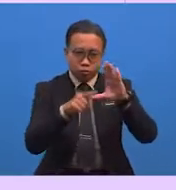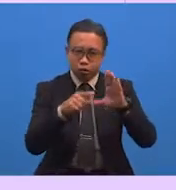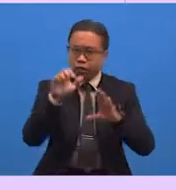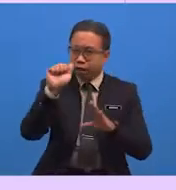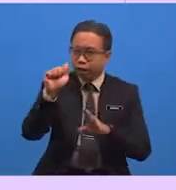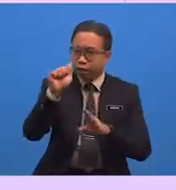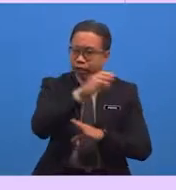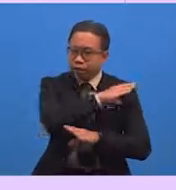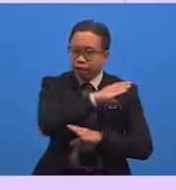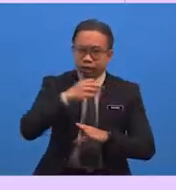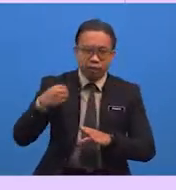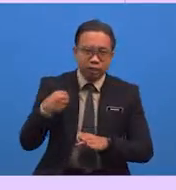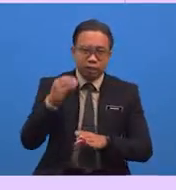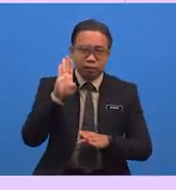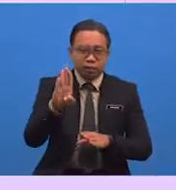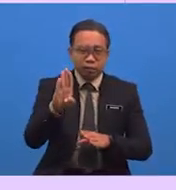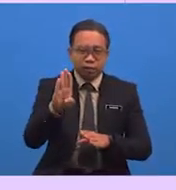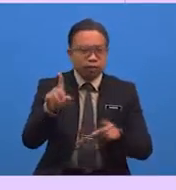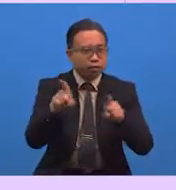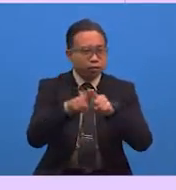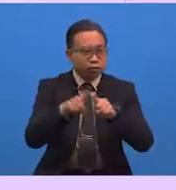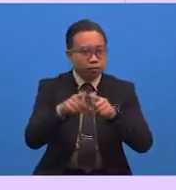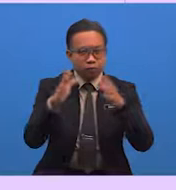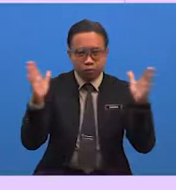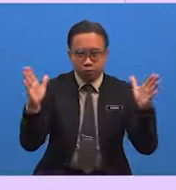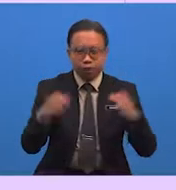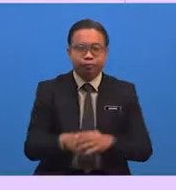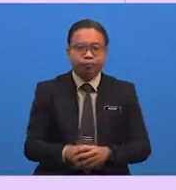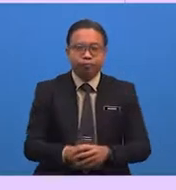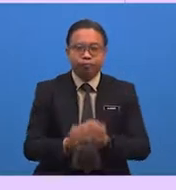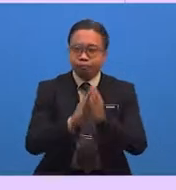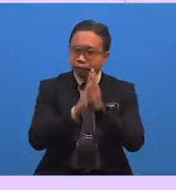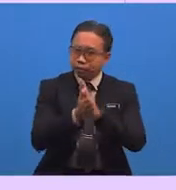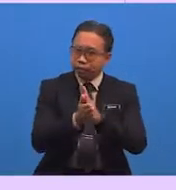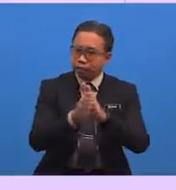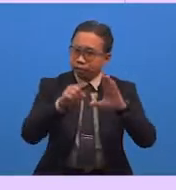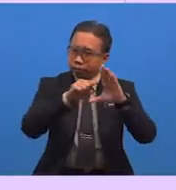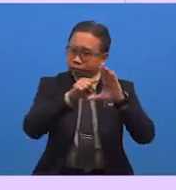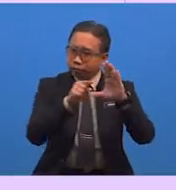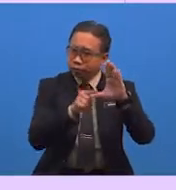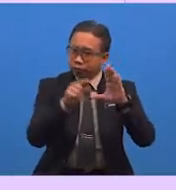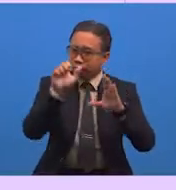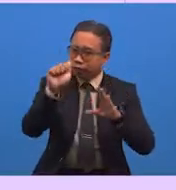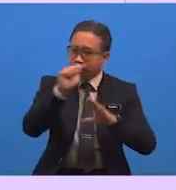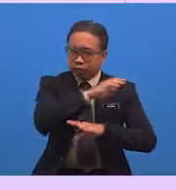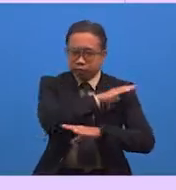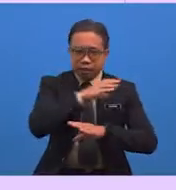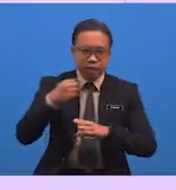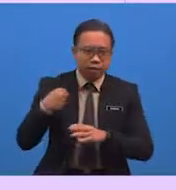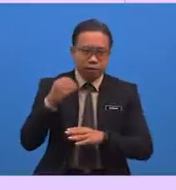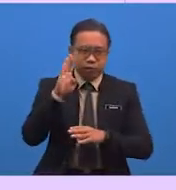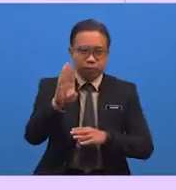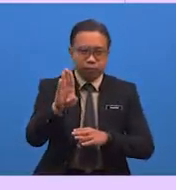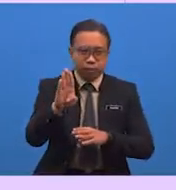dan sudut B adalah sama besar. Jadi, sudut A dan B adalah